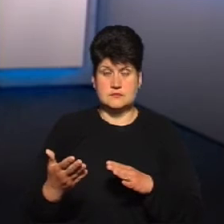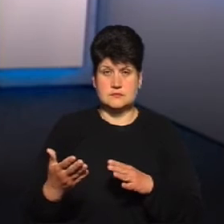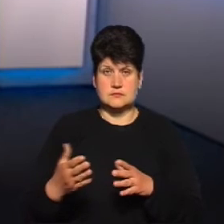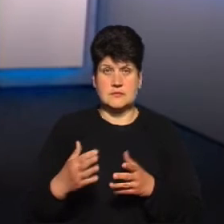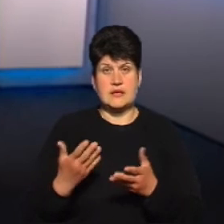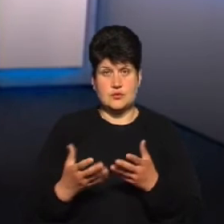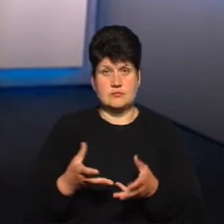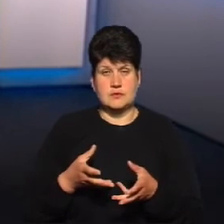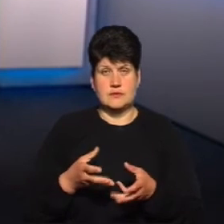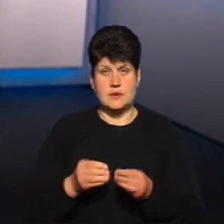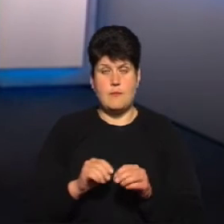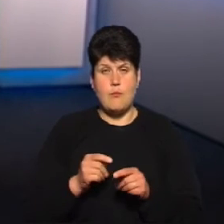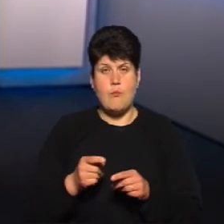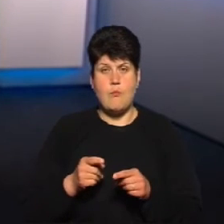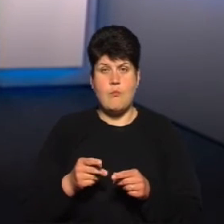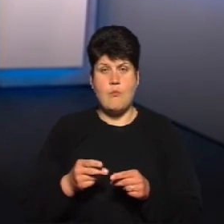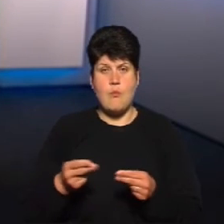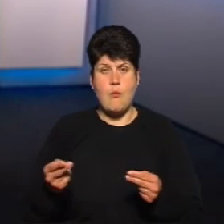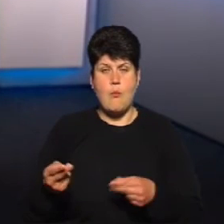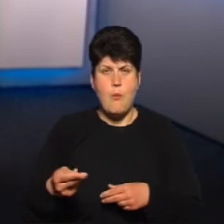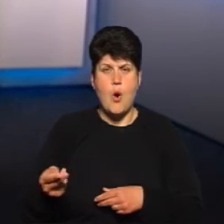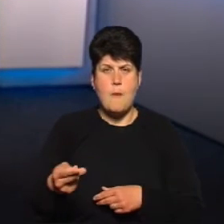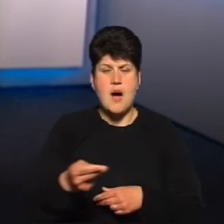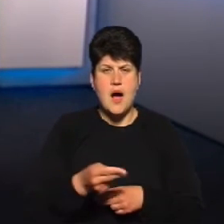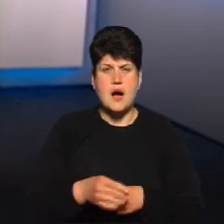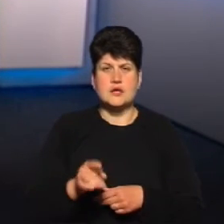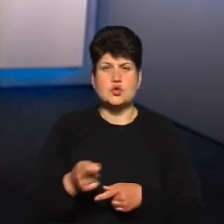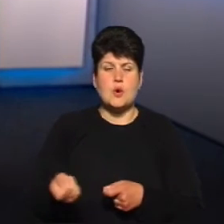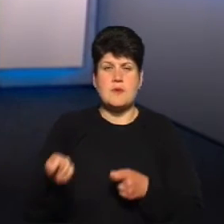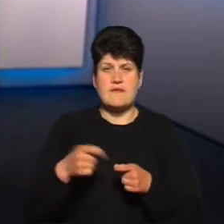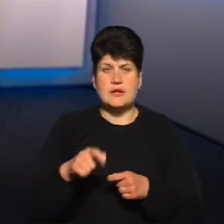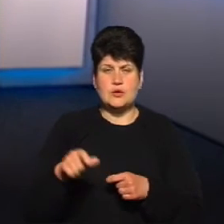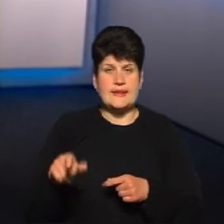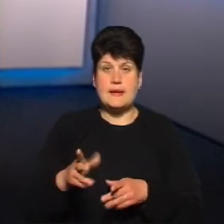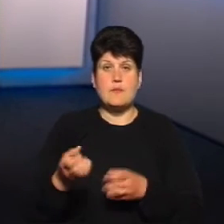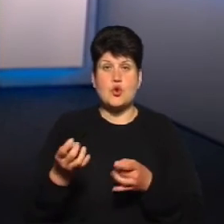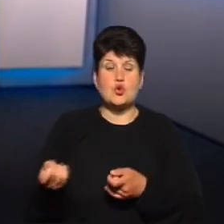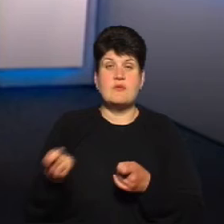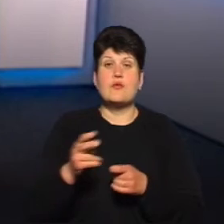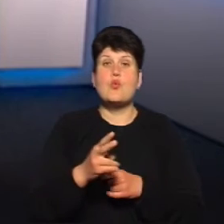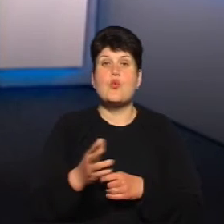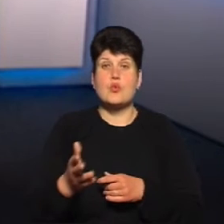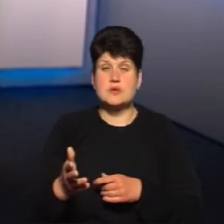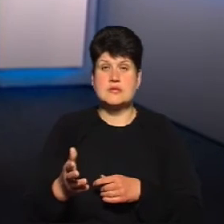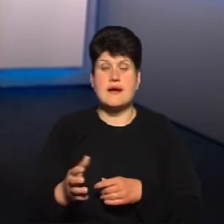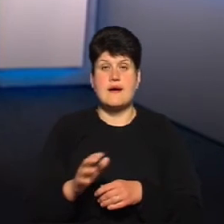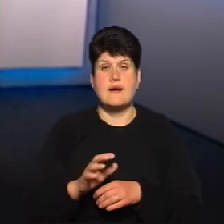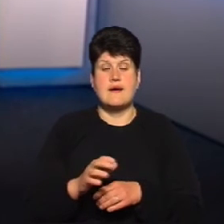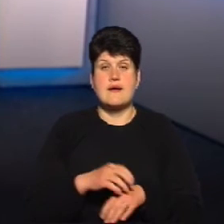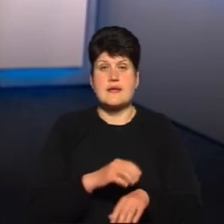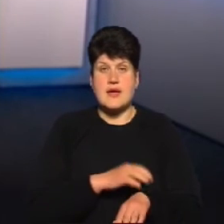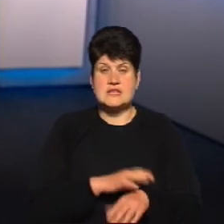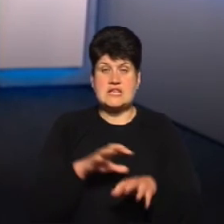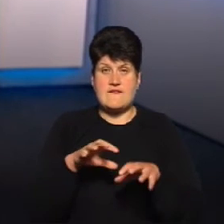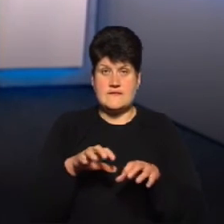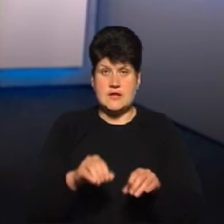Звичайно, пропаганда велася, тому що привезли, ну, не просто вам привезли когось, а радянська влада цілеспрямовано